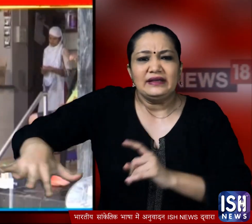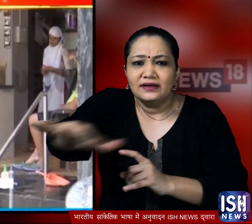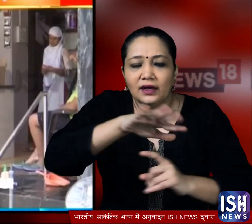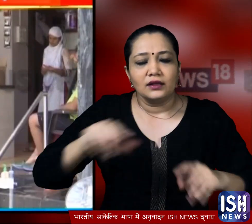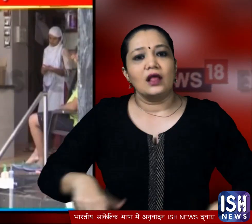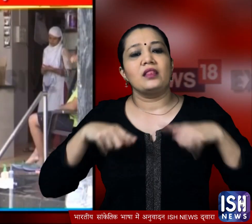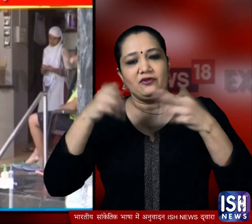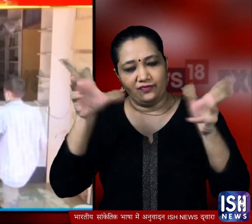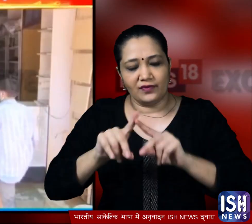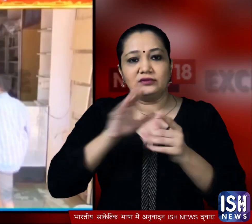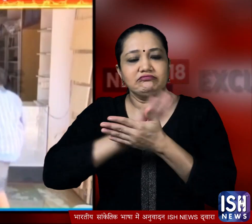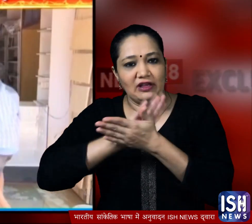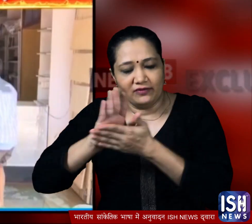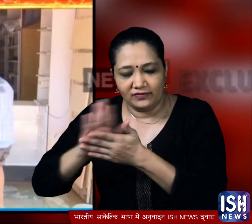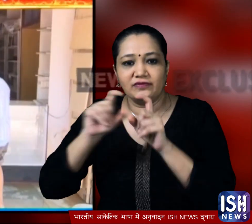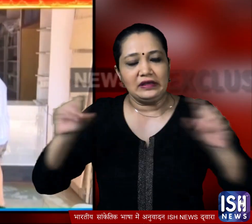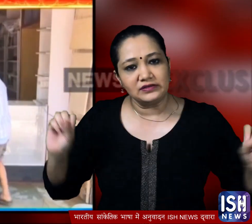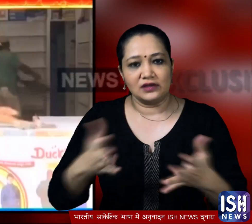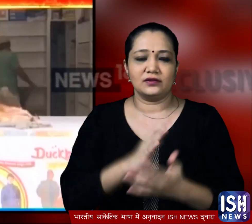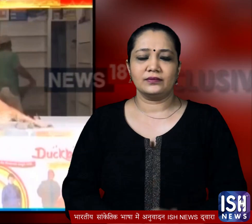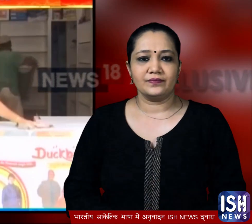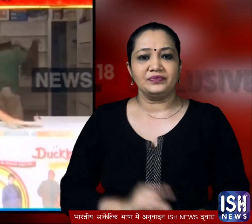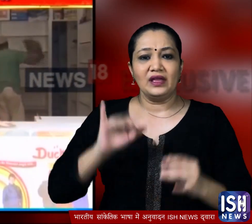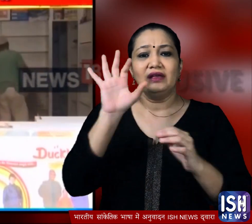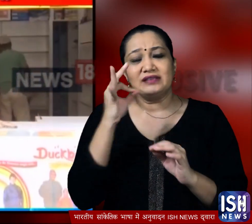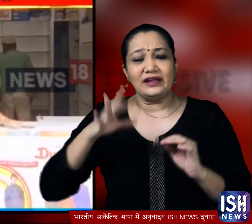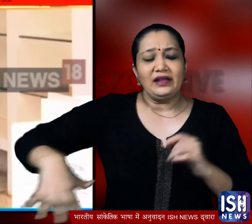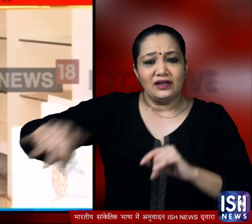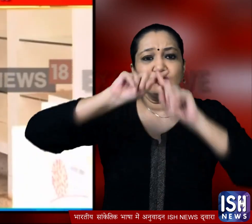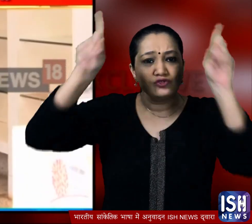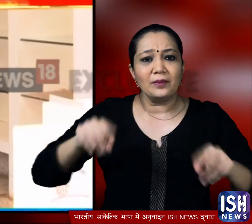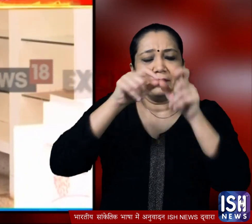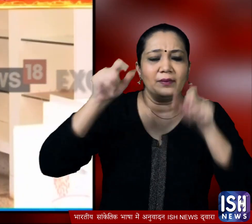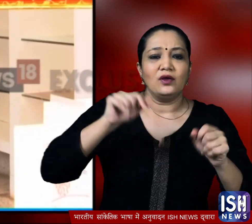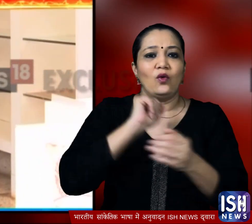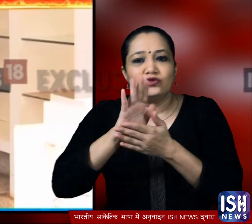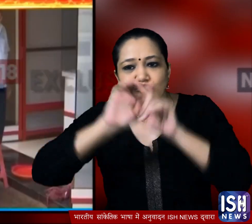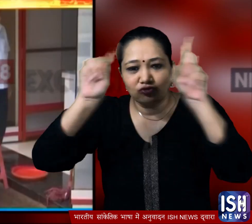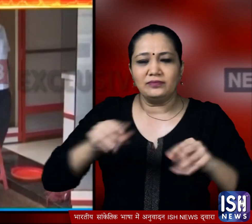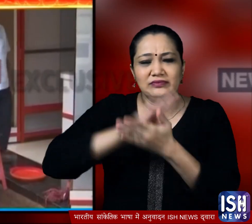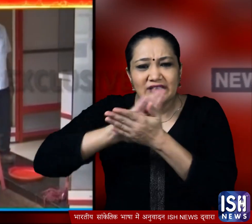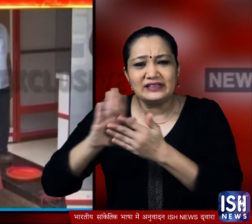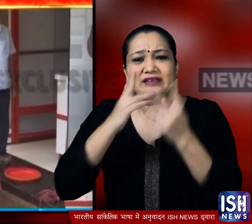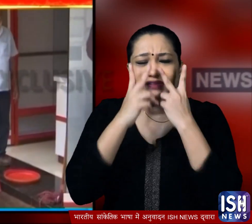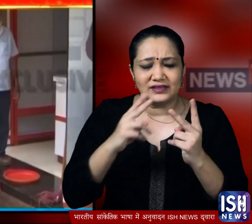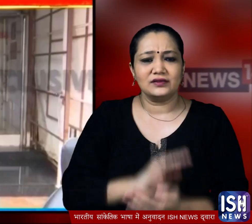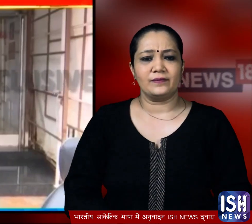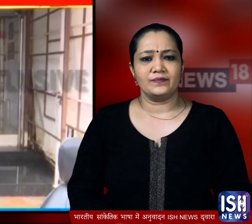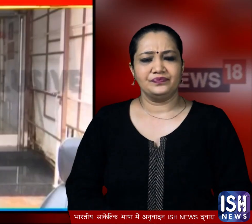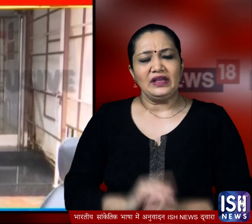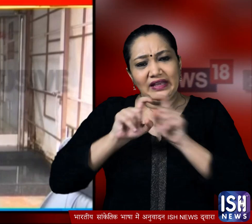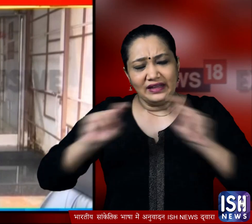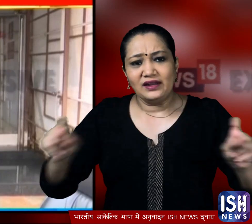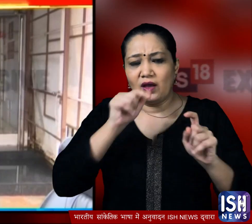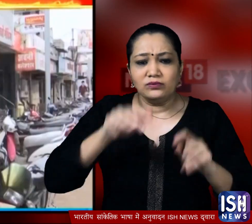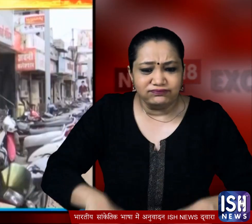में जिंदगी को एक बार फिर पटरी पर लाने की कोशिश शुरू कर दी गई। सांगली में दुकानदार अपनी दुकानों की सफाई करते दिखाई दिए। वहां से जो तस्वीरें सामने आई, उनमें